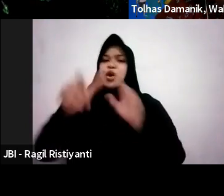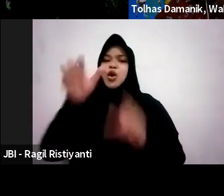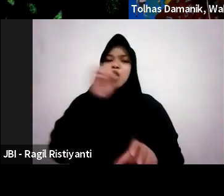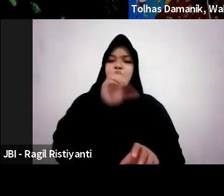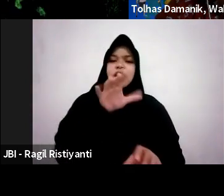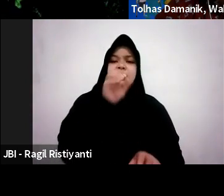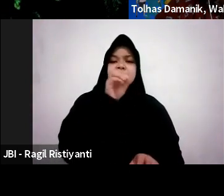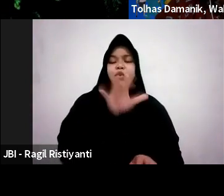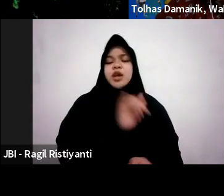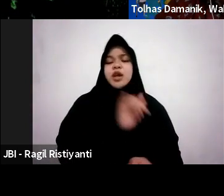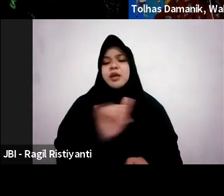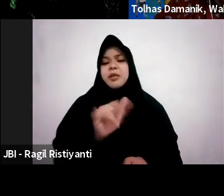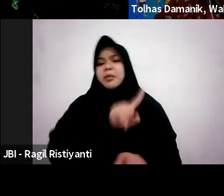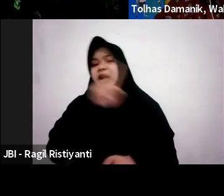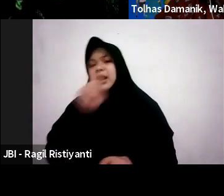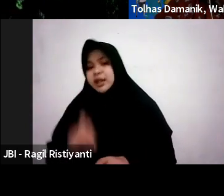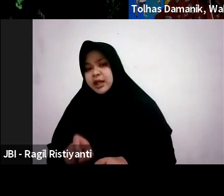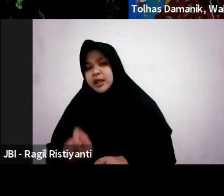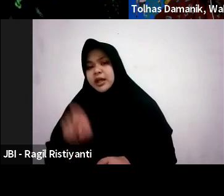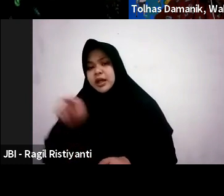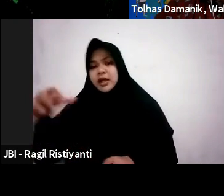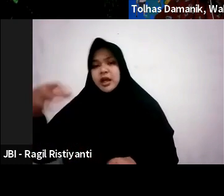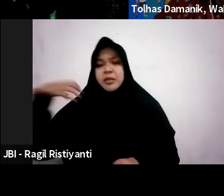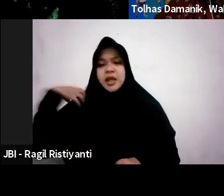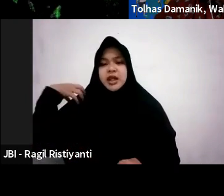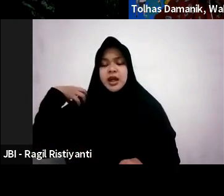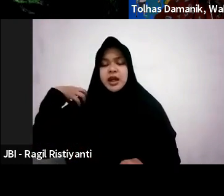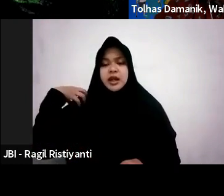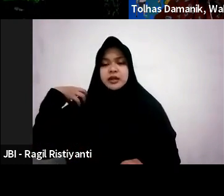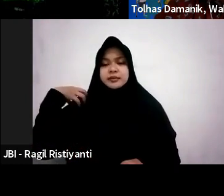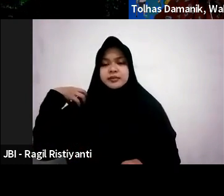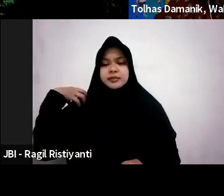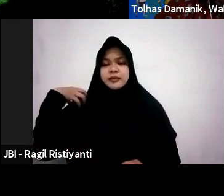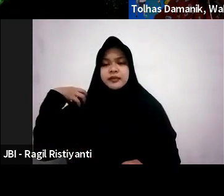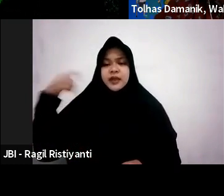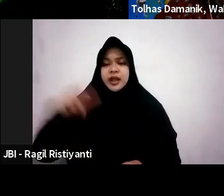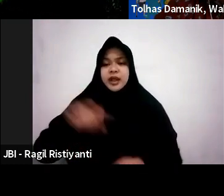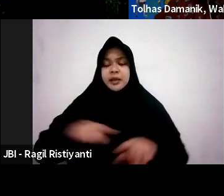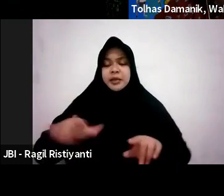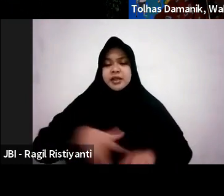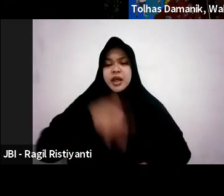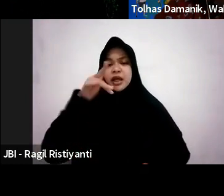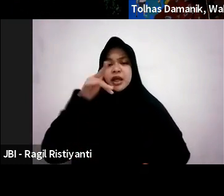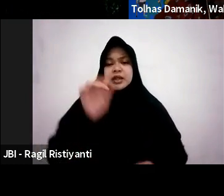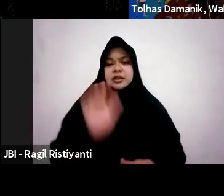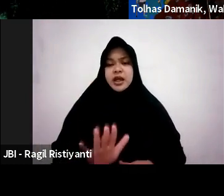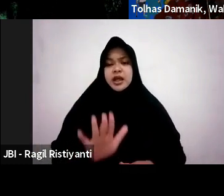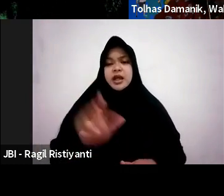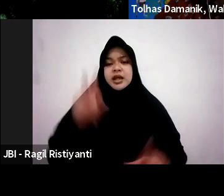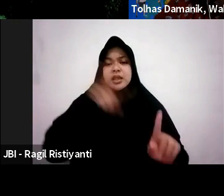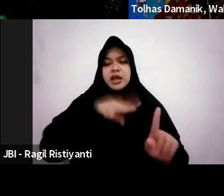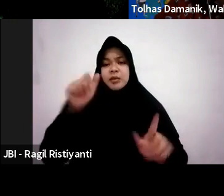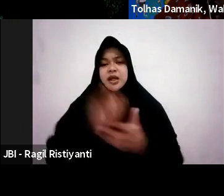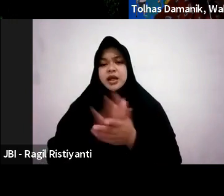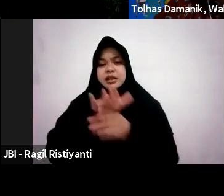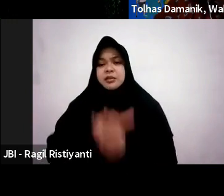Ratu tadi yang saya dapatkan Kenapa misalnya di Amerika ini tapi yang saya rasakan adalah stigma dan diskriminatif yang bisa diselesaikan